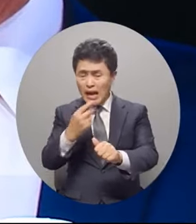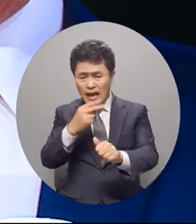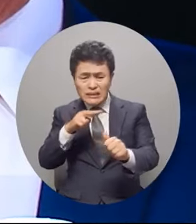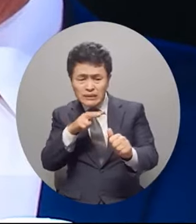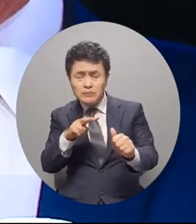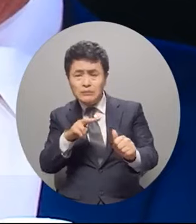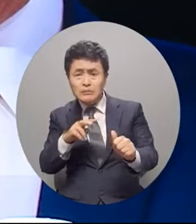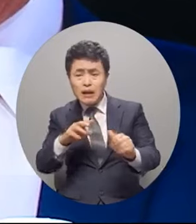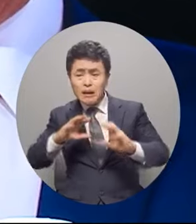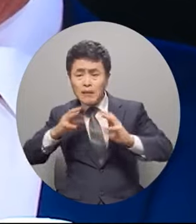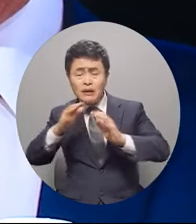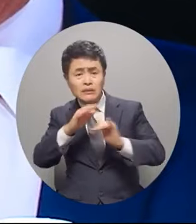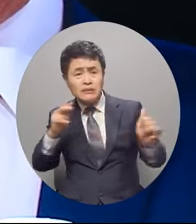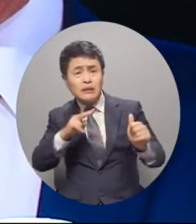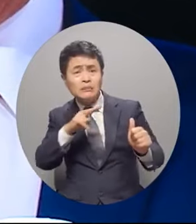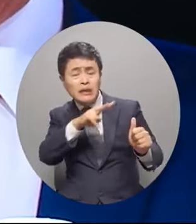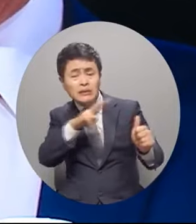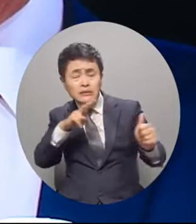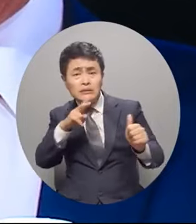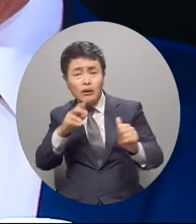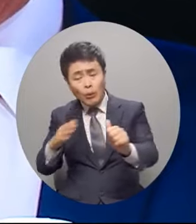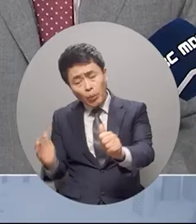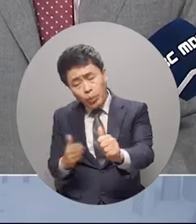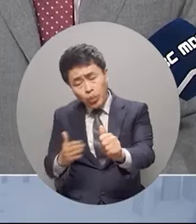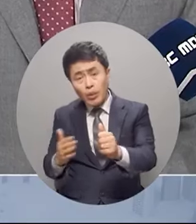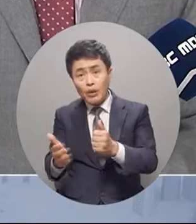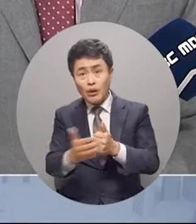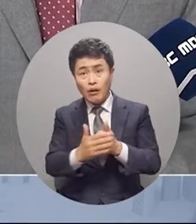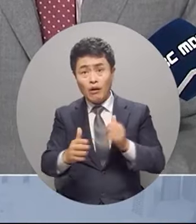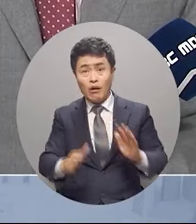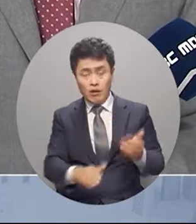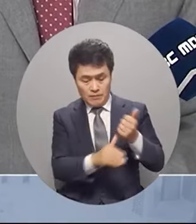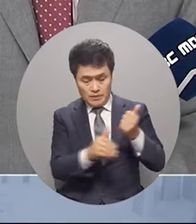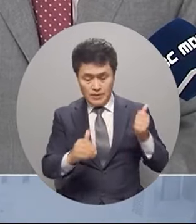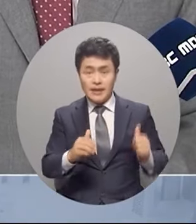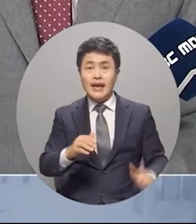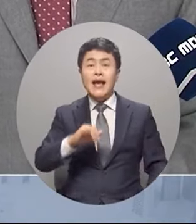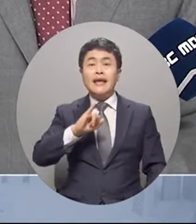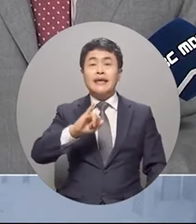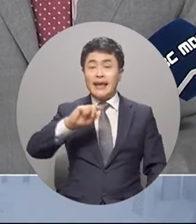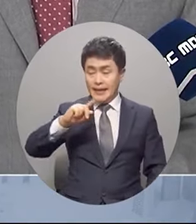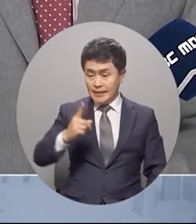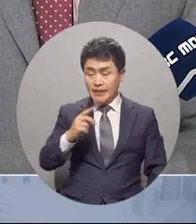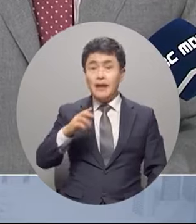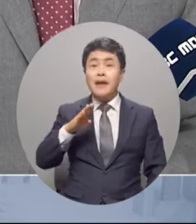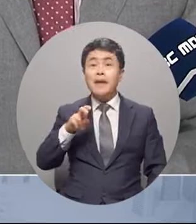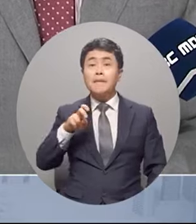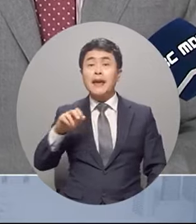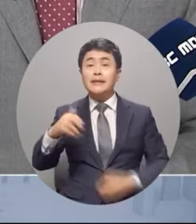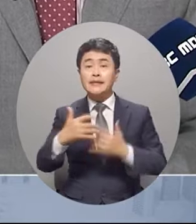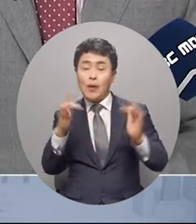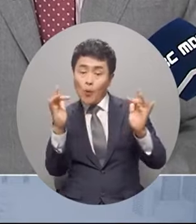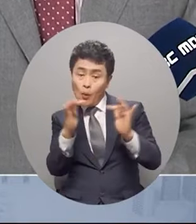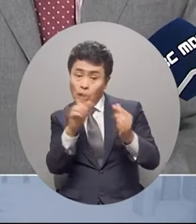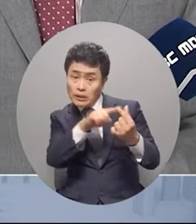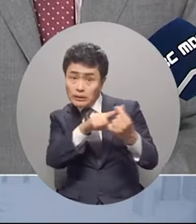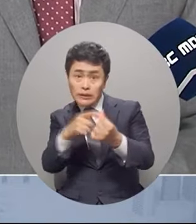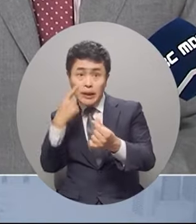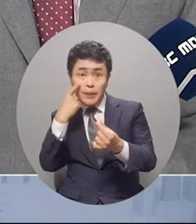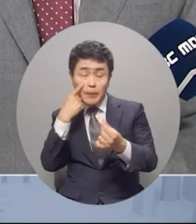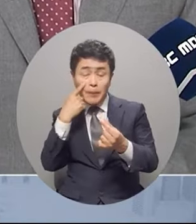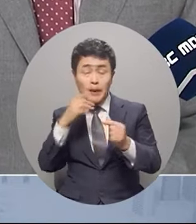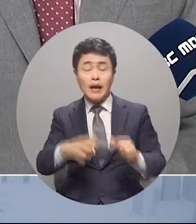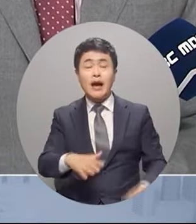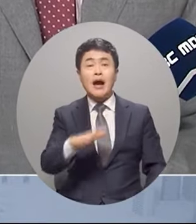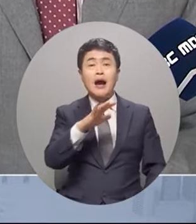부추겼다는 겁니다 유력한 공화당 부통령 후보인 제이디 벤스 상원 의원이 온라인에 올린 글을 보시죠 어